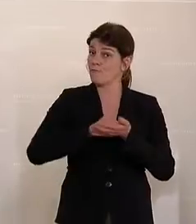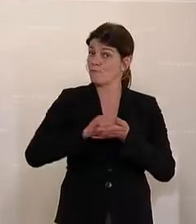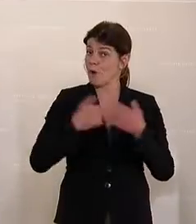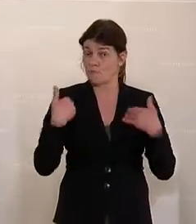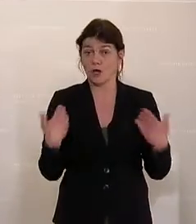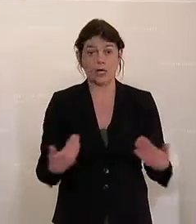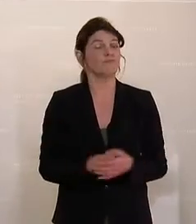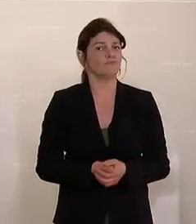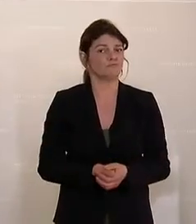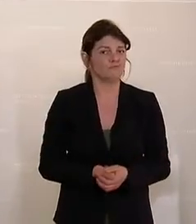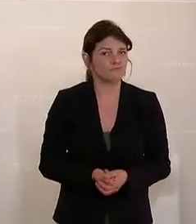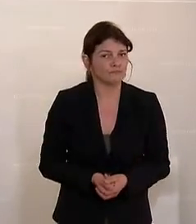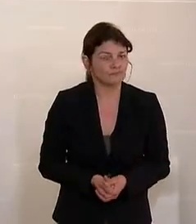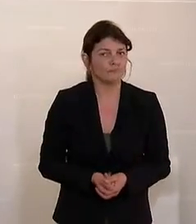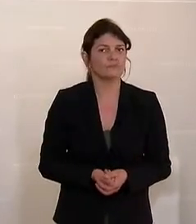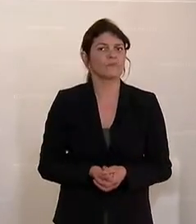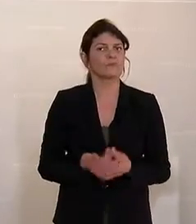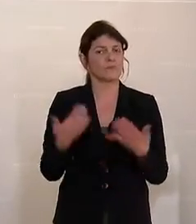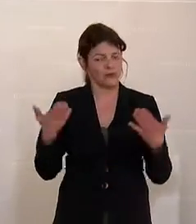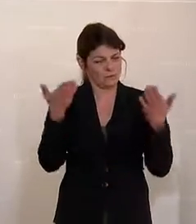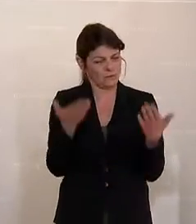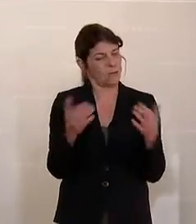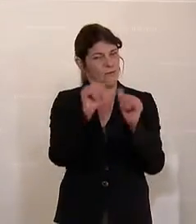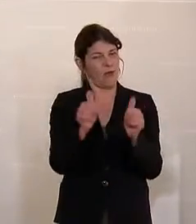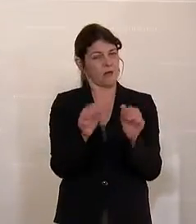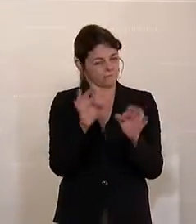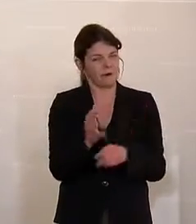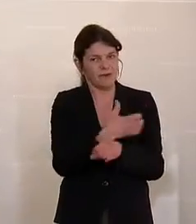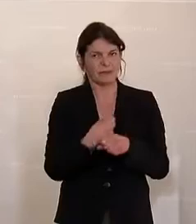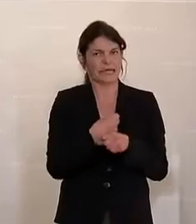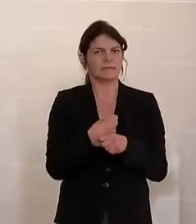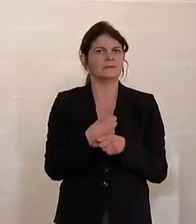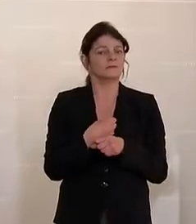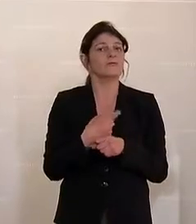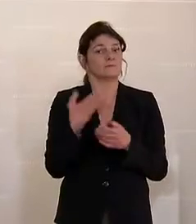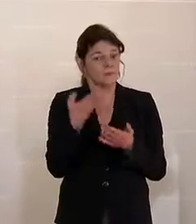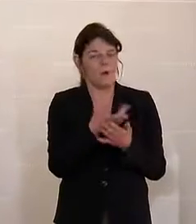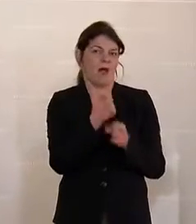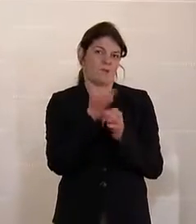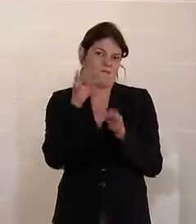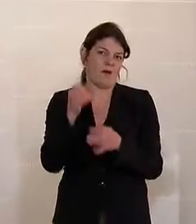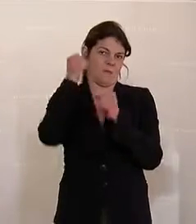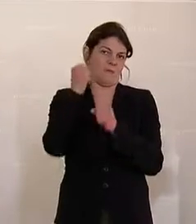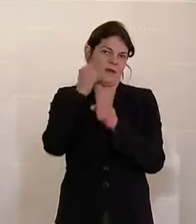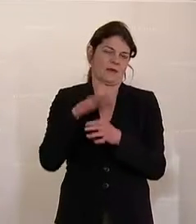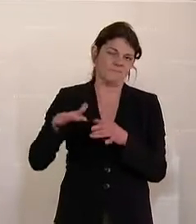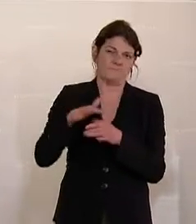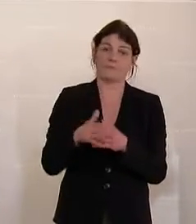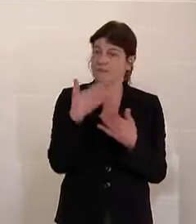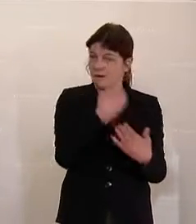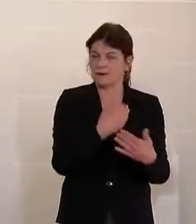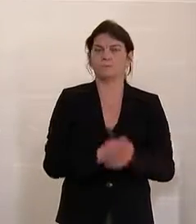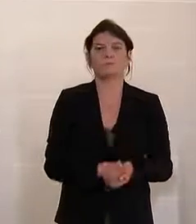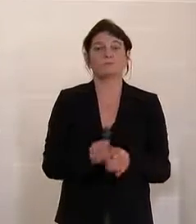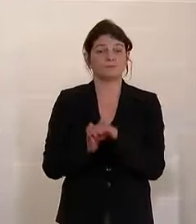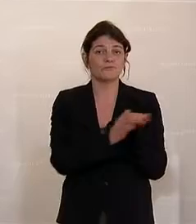Sie in dieser effizienten Art und Weise für die Republik tätig sind. Zum öffentlichen Dienst. Es